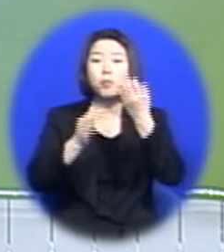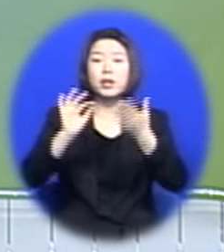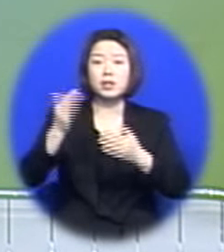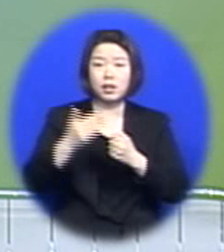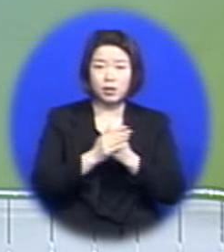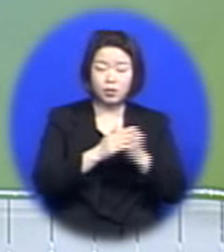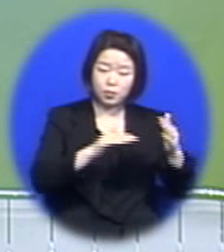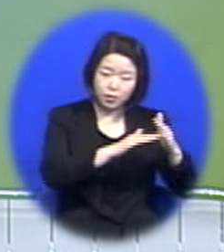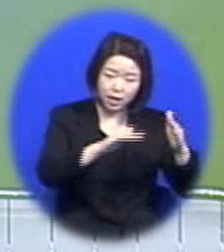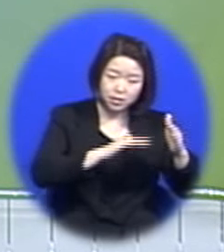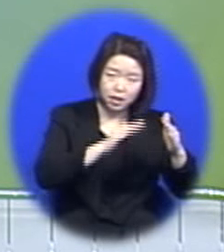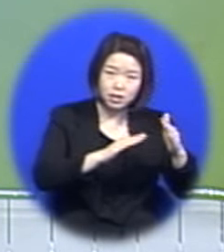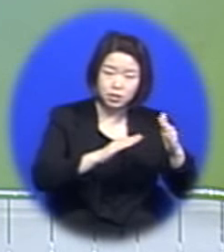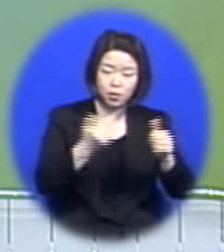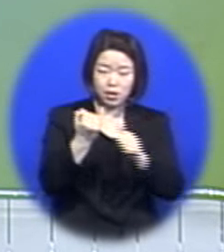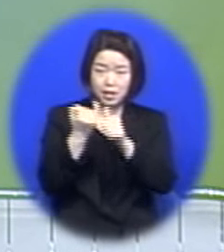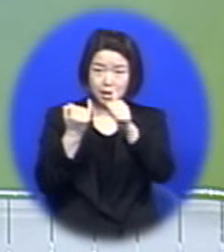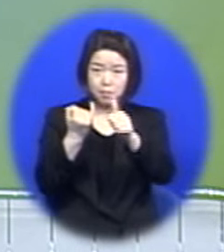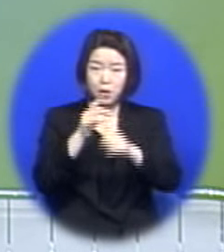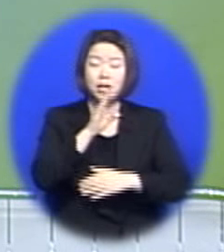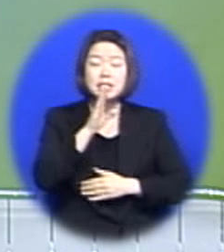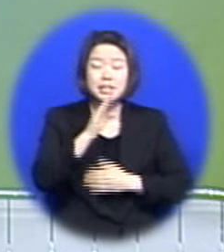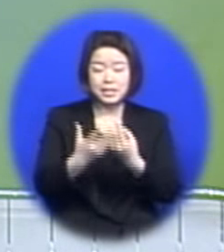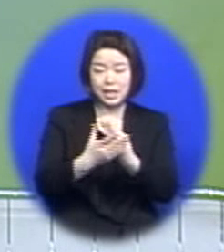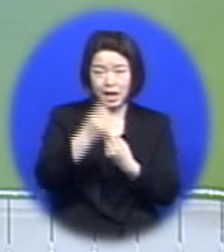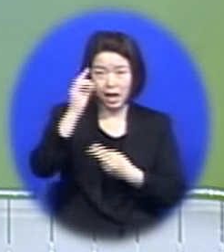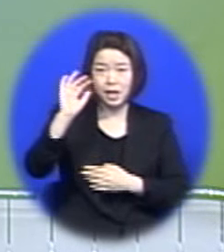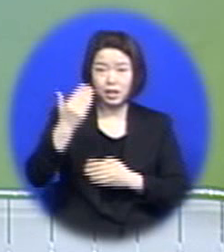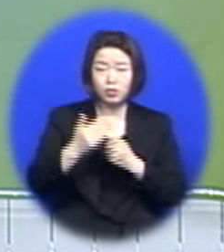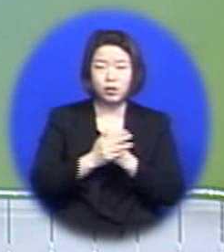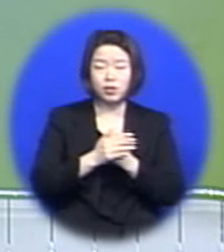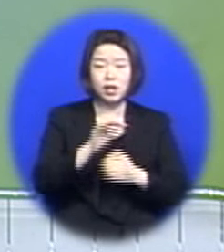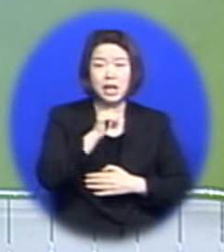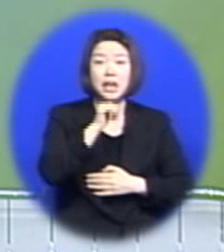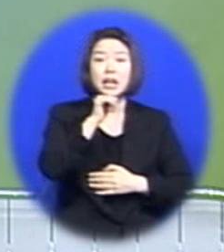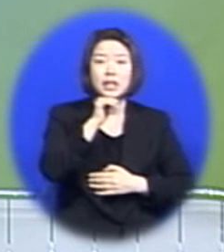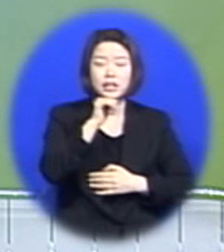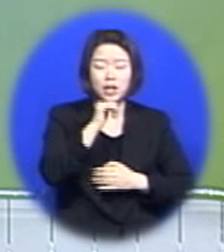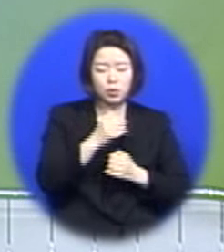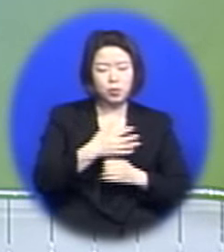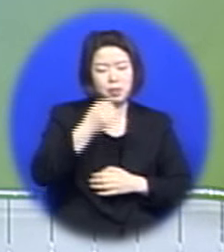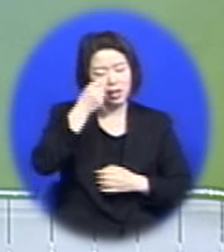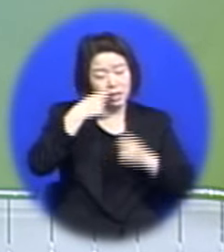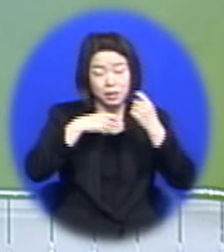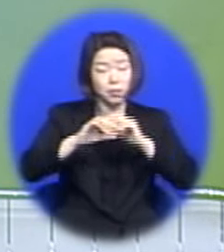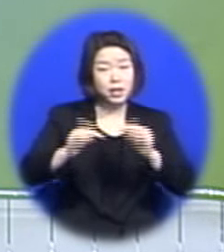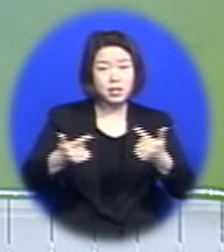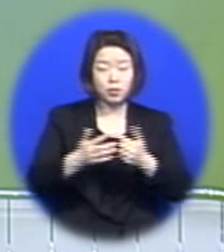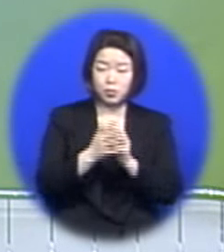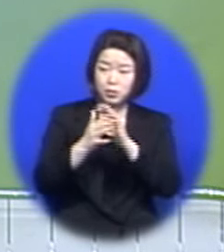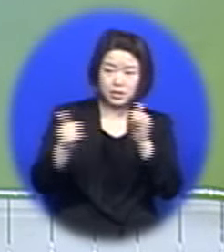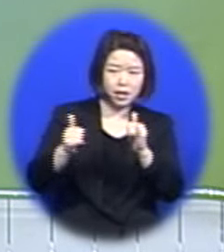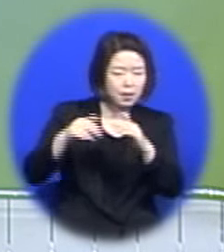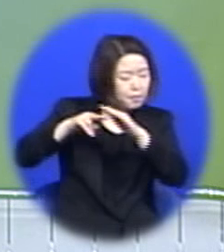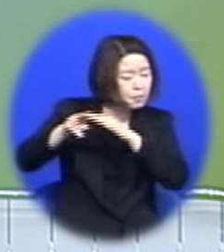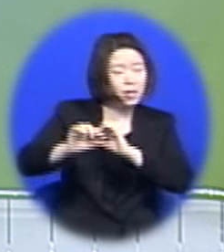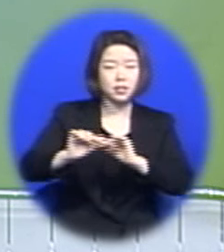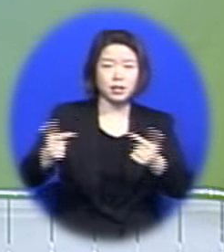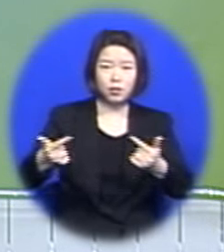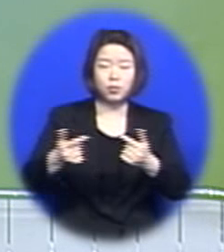가정에서도 남편과 진짜 하나가 됐습니다. 가난하다고 주눅들지 않았고 사람들을 피하지